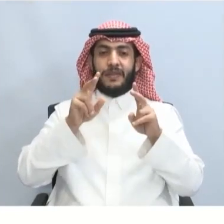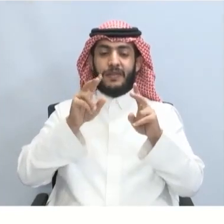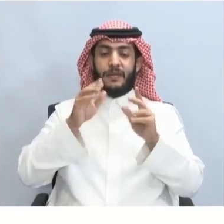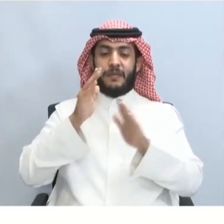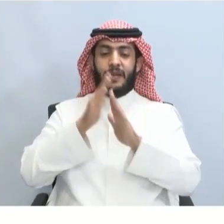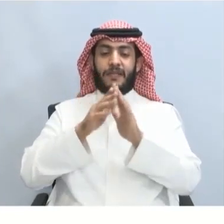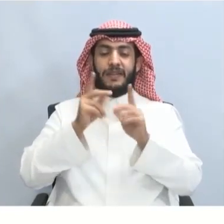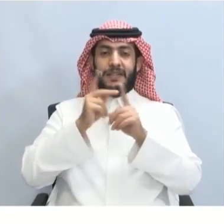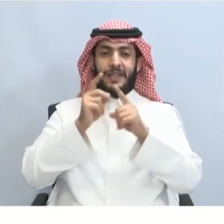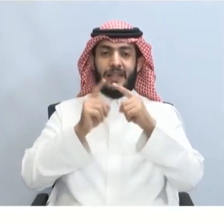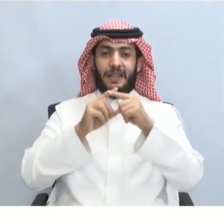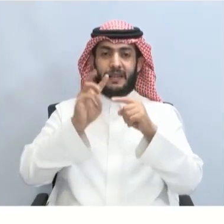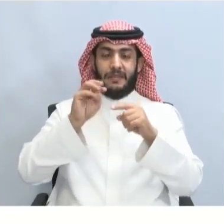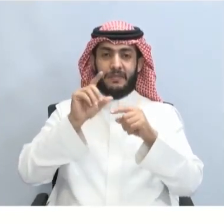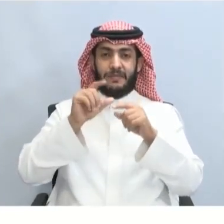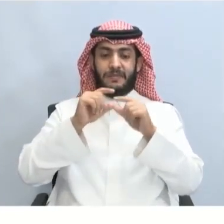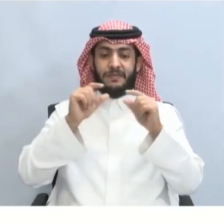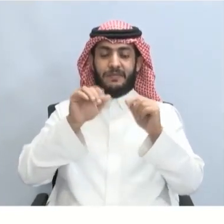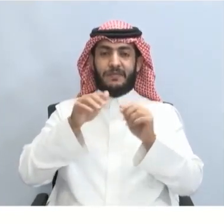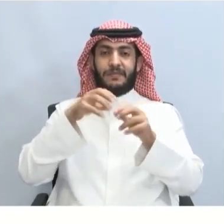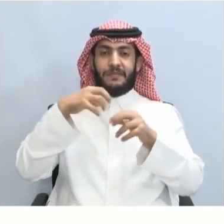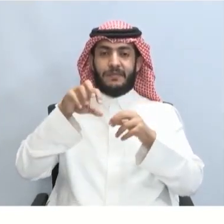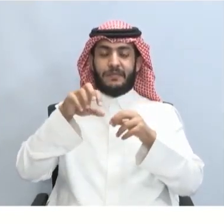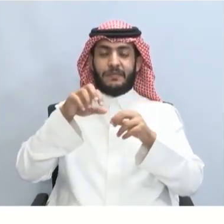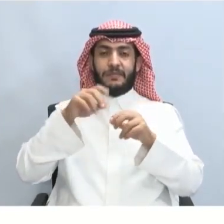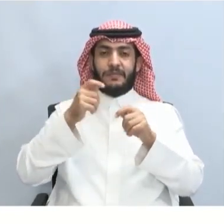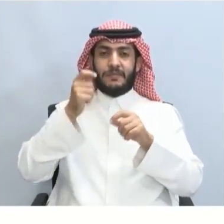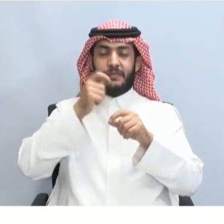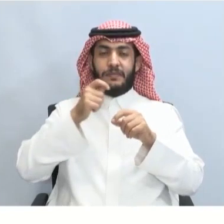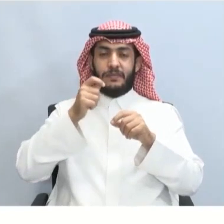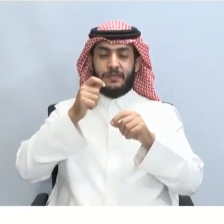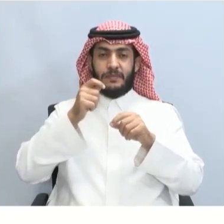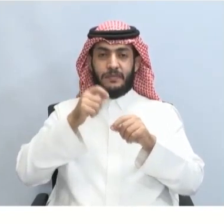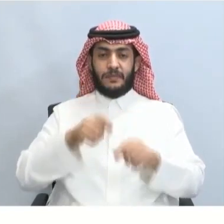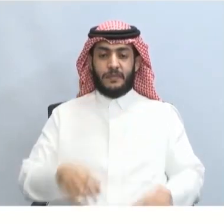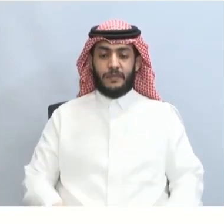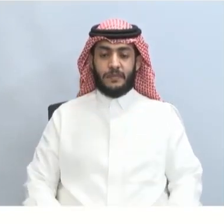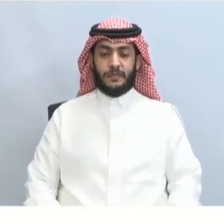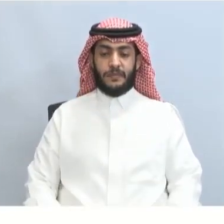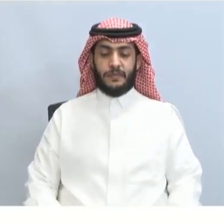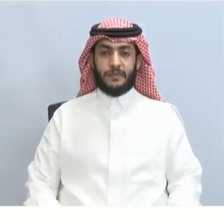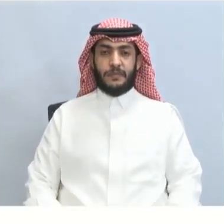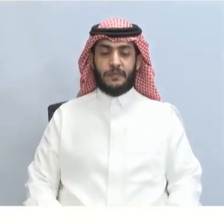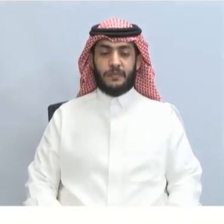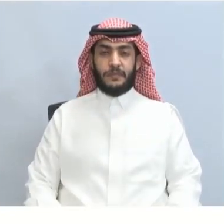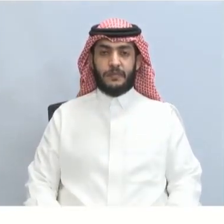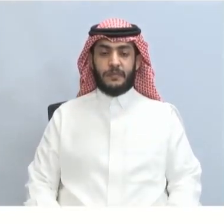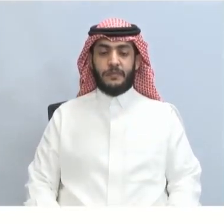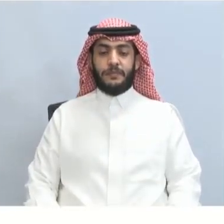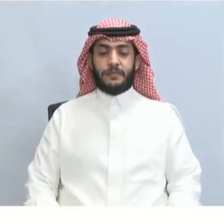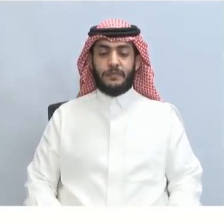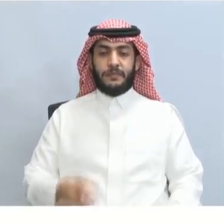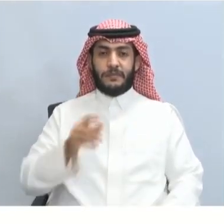ملف اش تي ام ال في المتصفح من قسم المستكشف في فيجوال استديو كود اضغط بزر